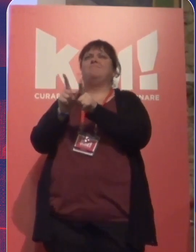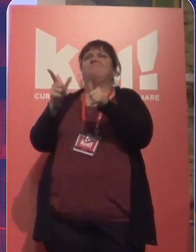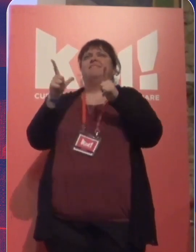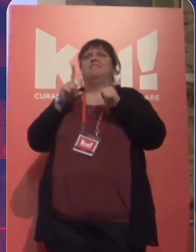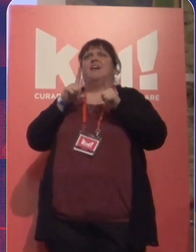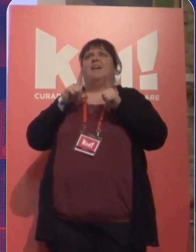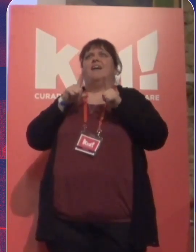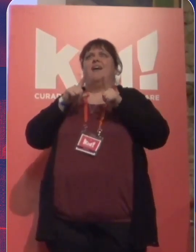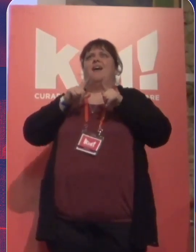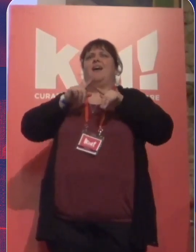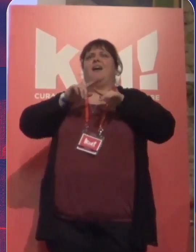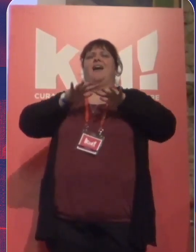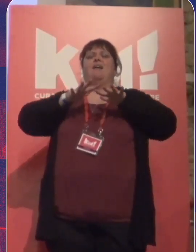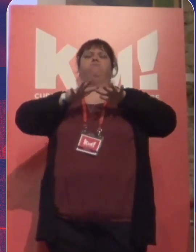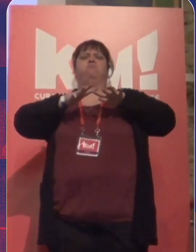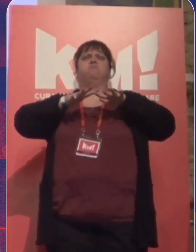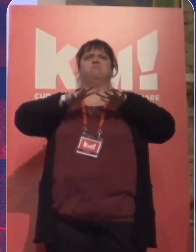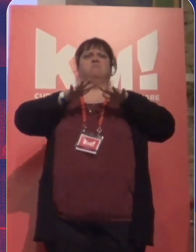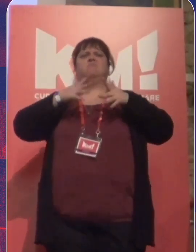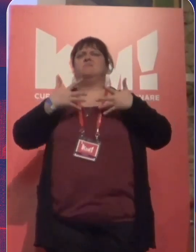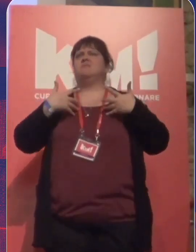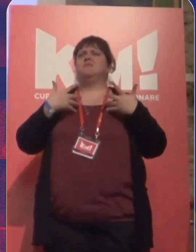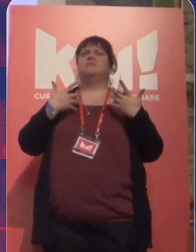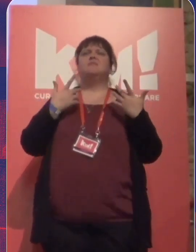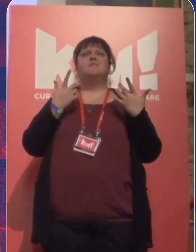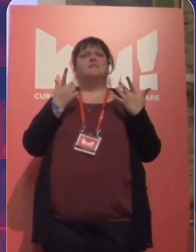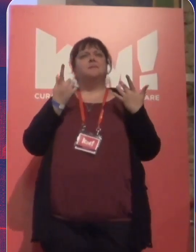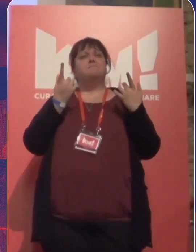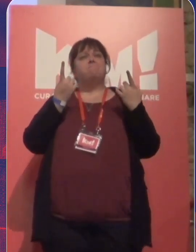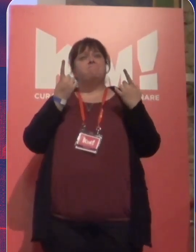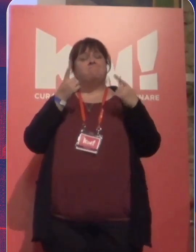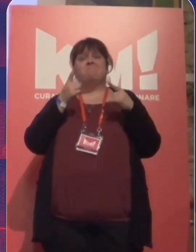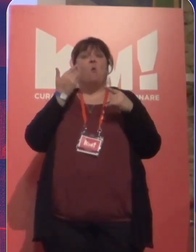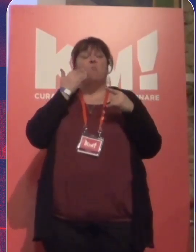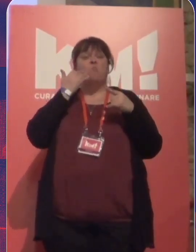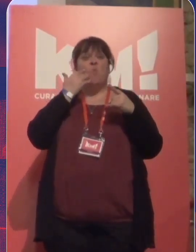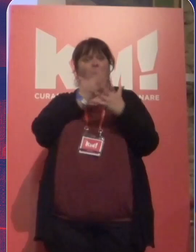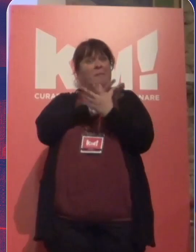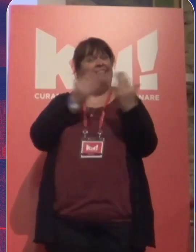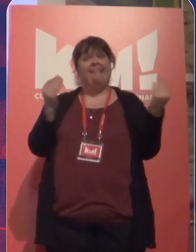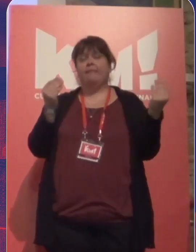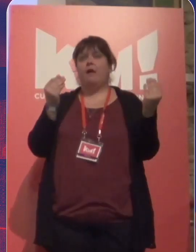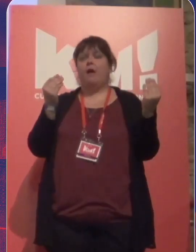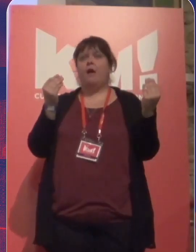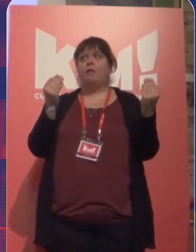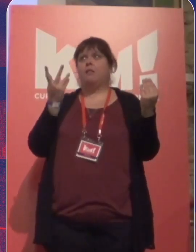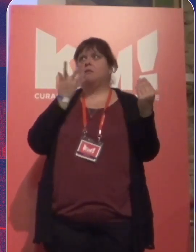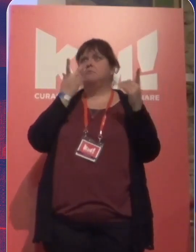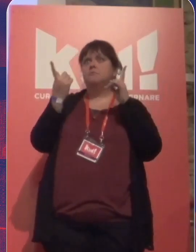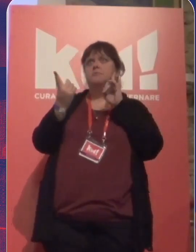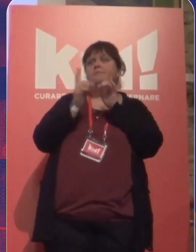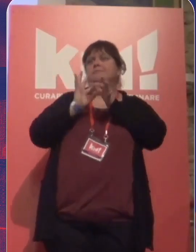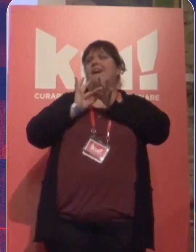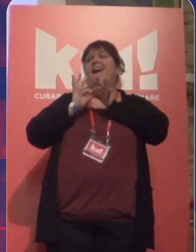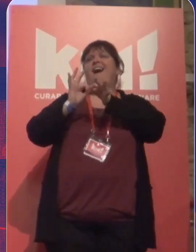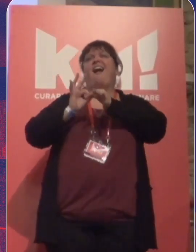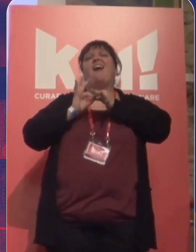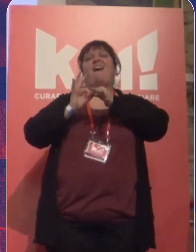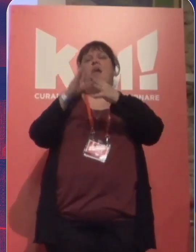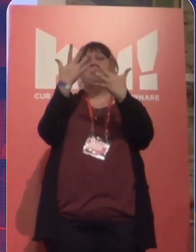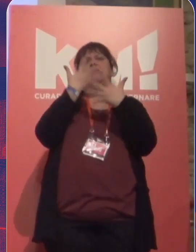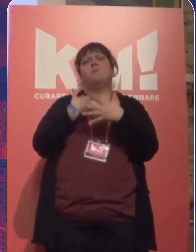uomini evitano a gambe levate l'incontro d'amore non lo evitano perché l'incontro d'amore